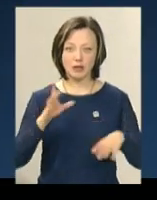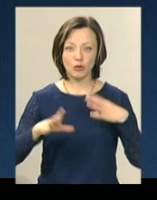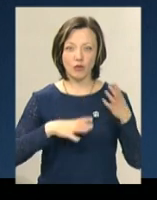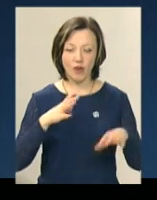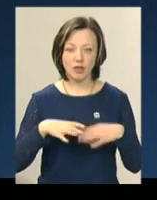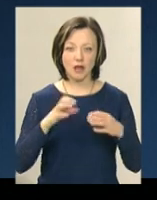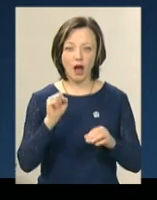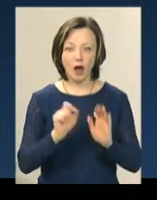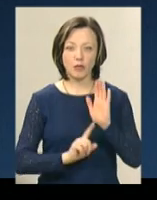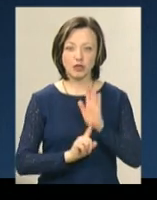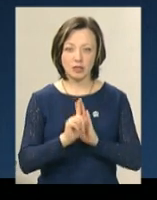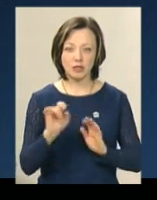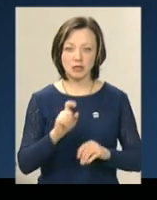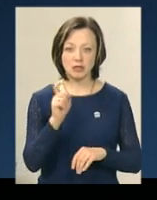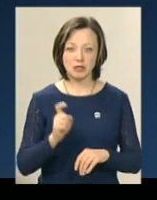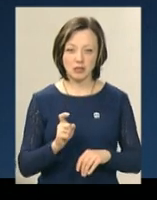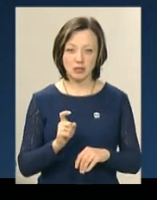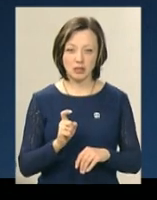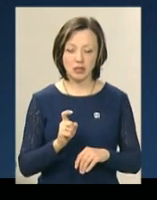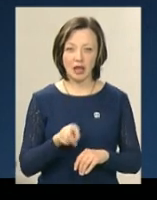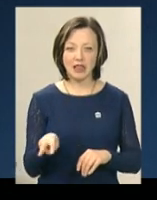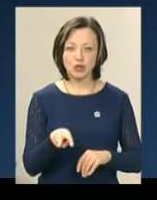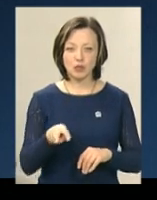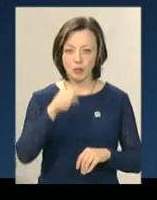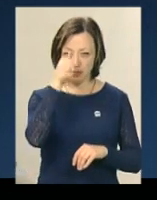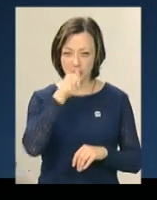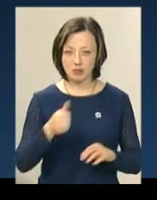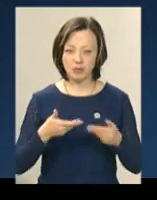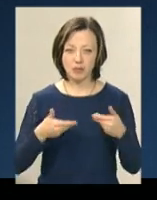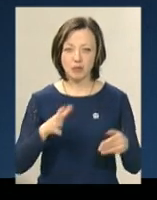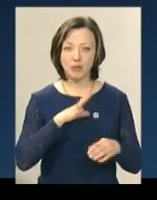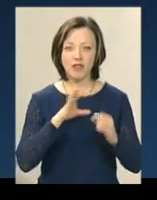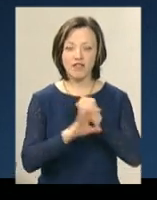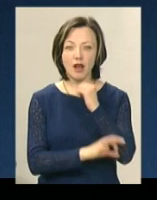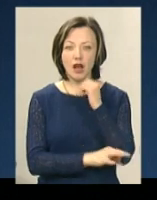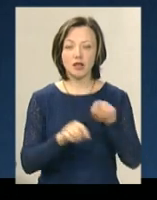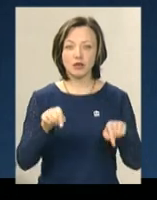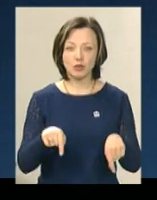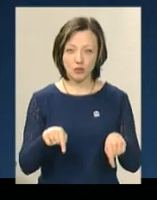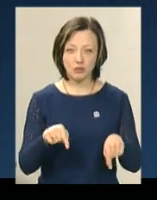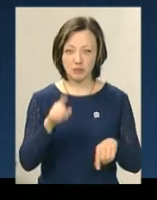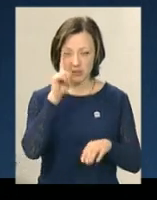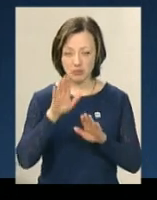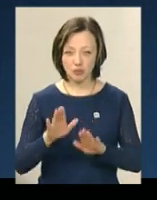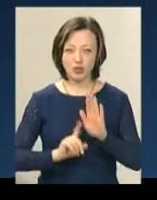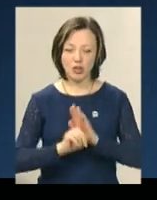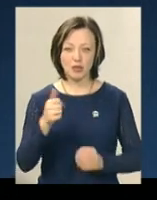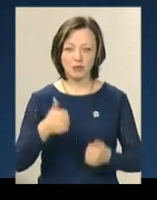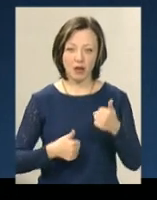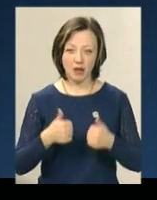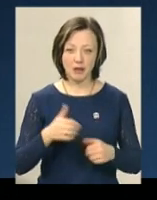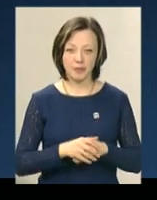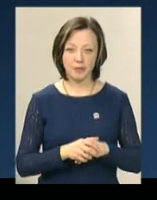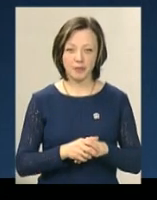а починаючи з листопада місяця ми були у Фінляндії, і тут місяць пробули, потім почалися змагання,